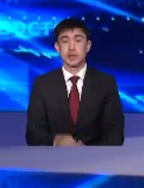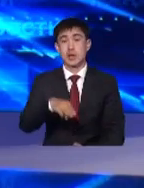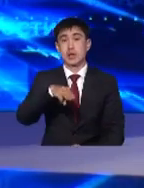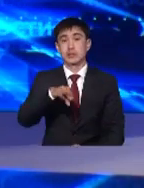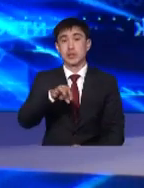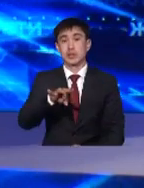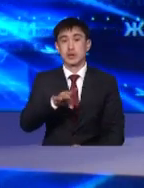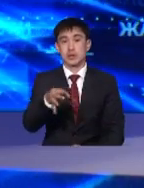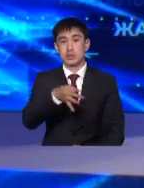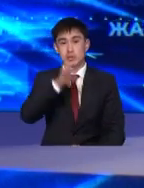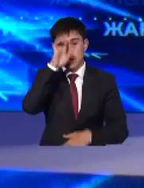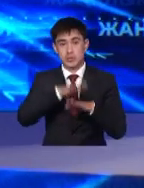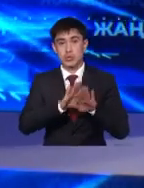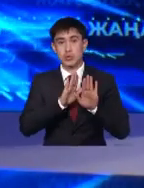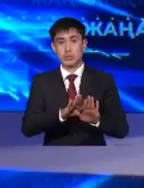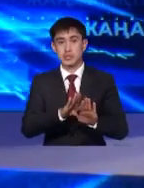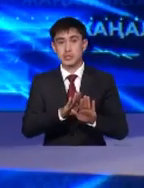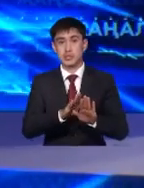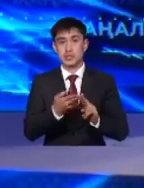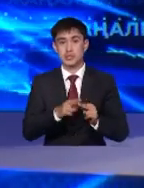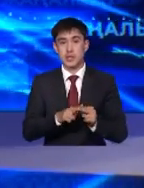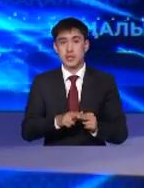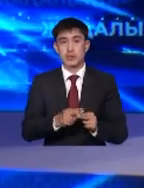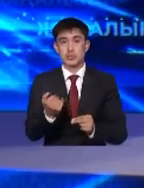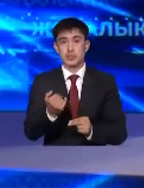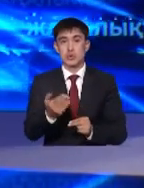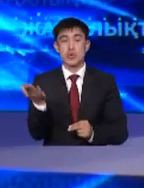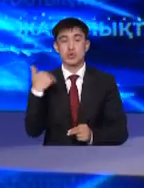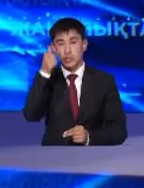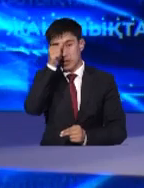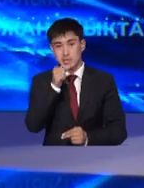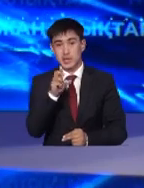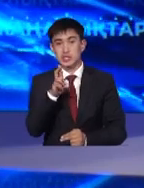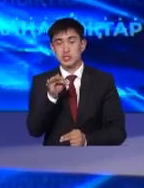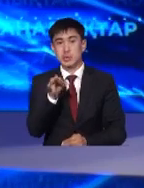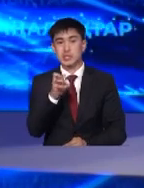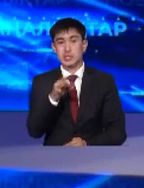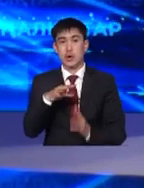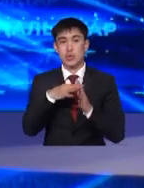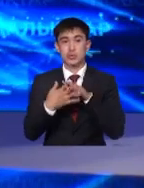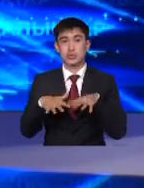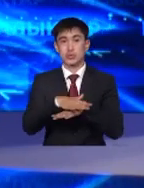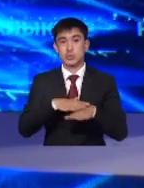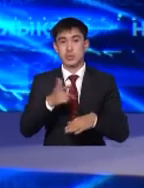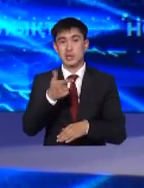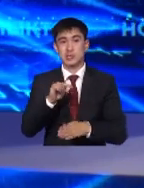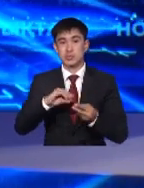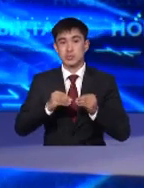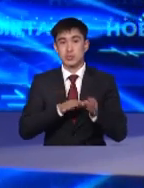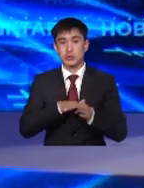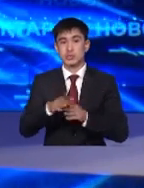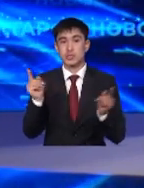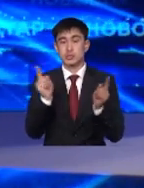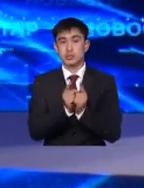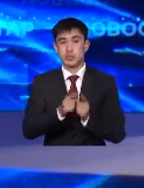Бұл жолы да Талғар ауданы әкімінің орынбасары. Естеріңізде болса, өткен айда Кіші Байсерке ауылының тұрғындарымен газ мәселесі бойынша